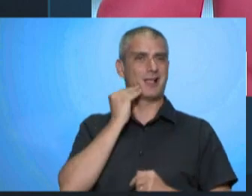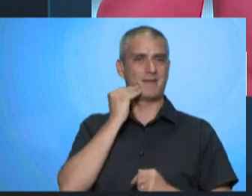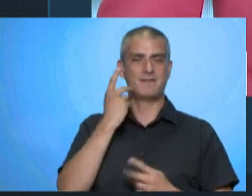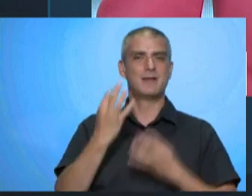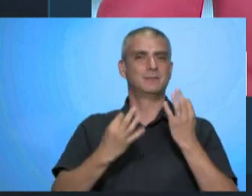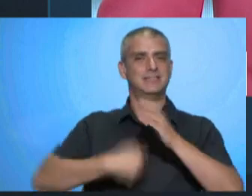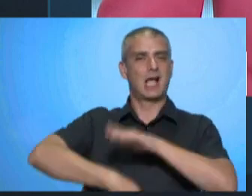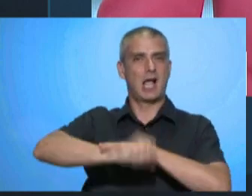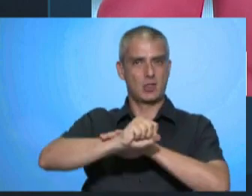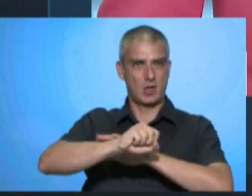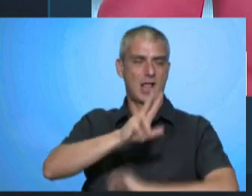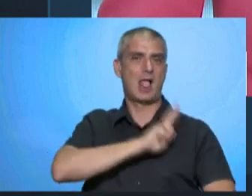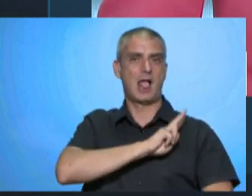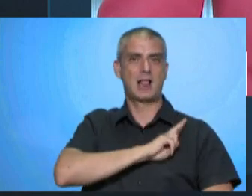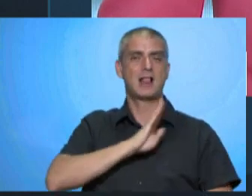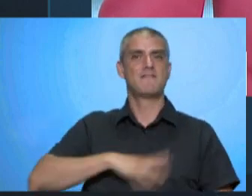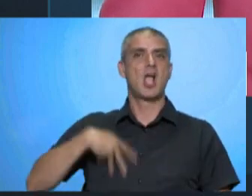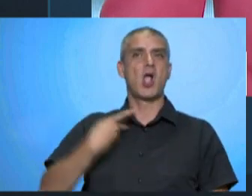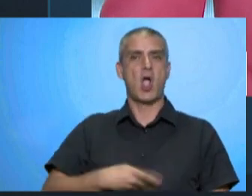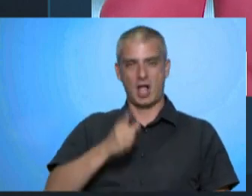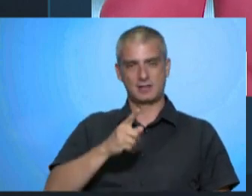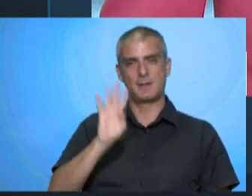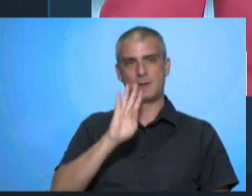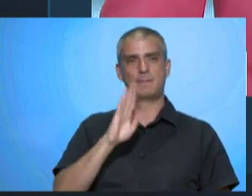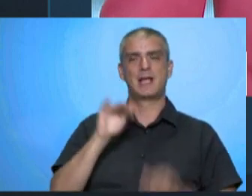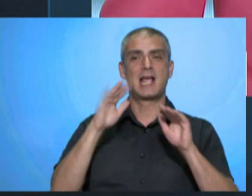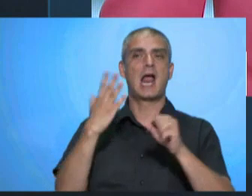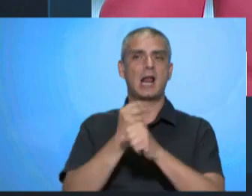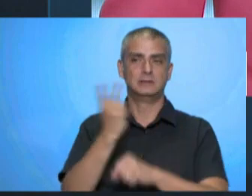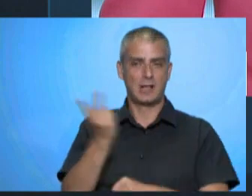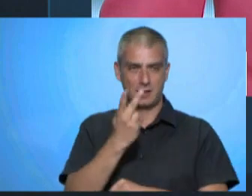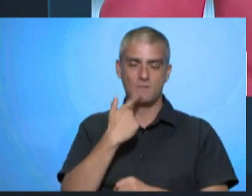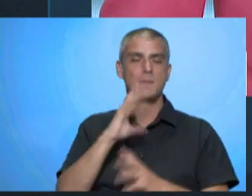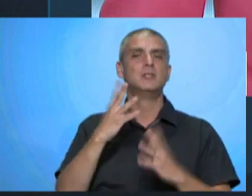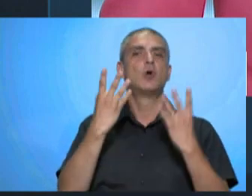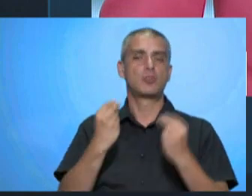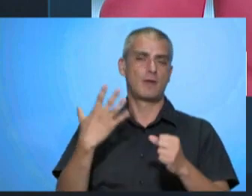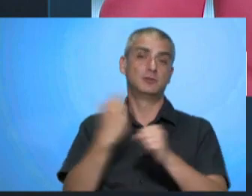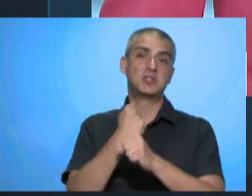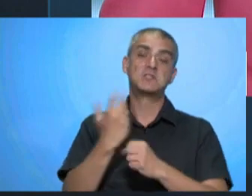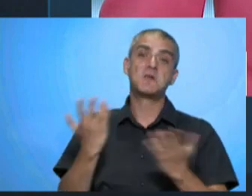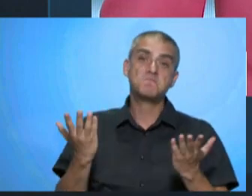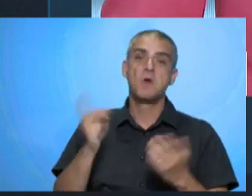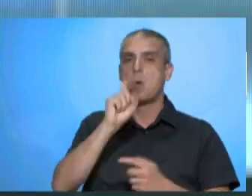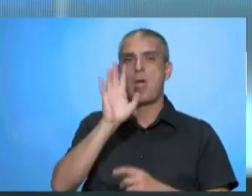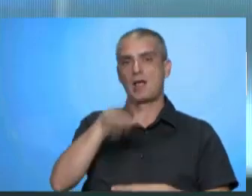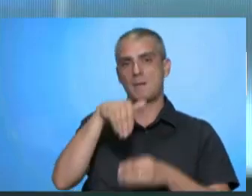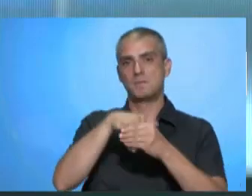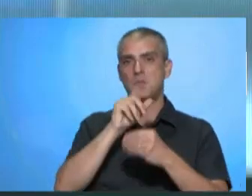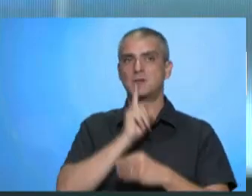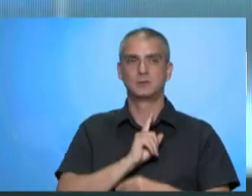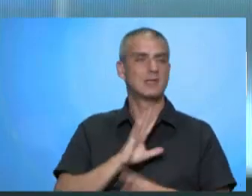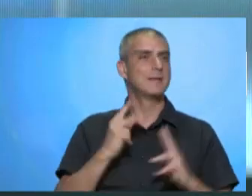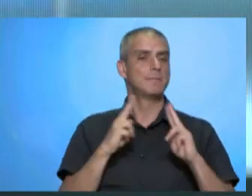משחק הכדורגל בין אנגליה לבין קורטיה. נתניהו החל בהצלחה לכל הצדדים ואמר שהטובים ינצחו. אולי זה יקרה גם בשטח סוריה. אם הפגישה